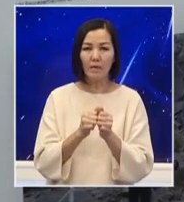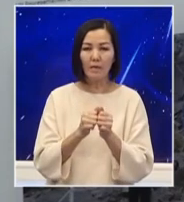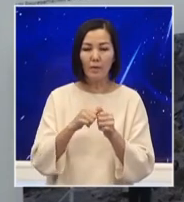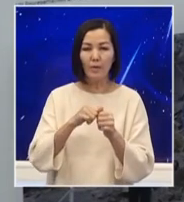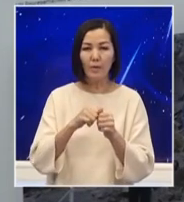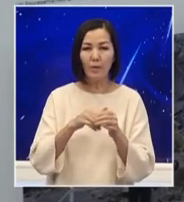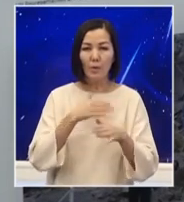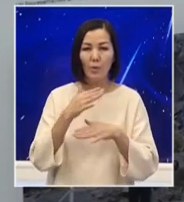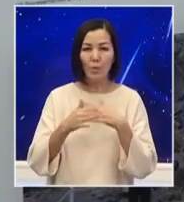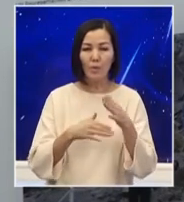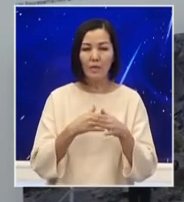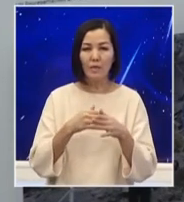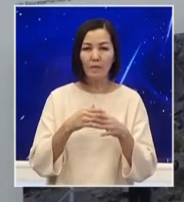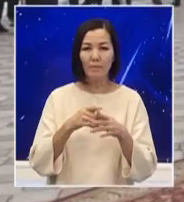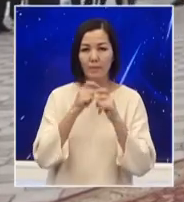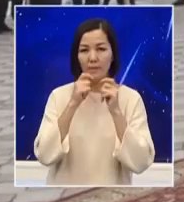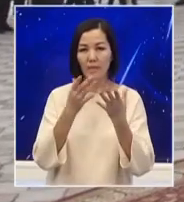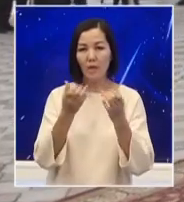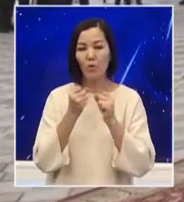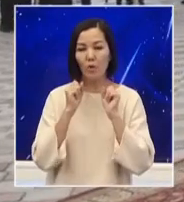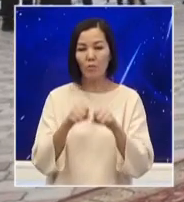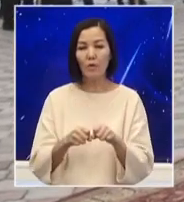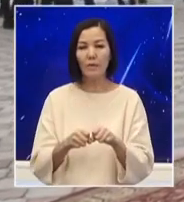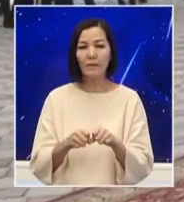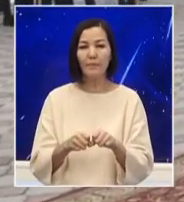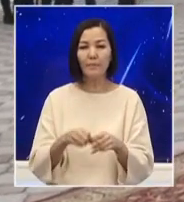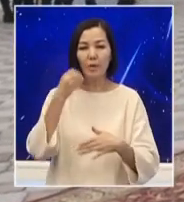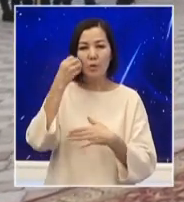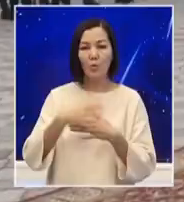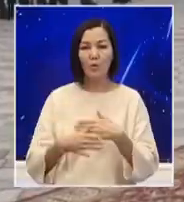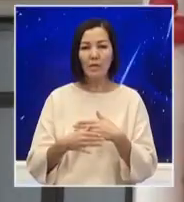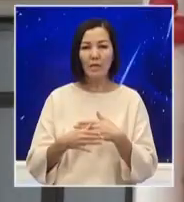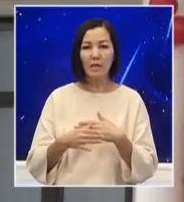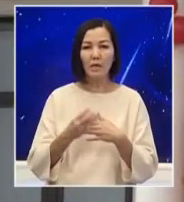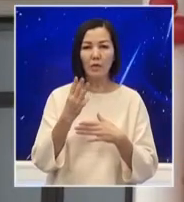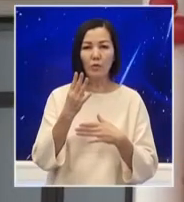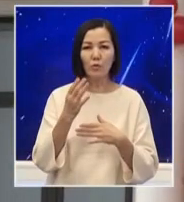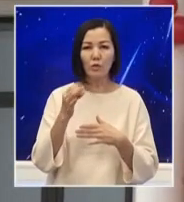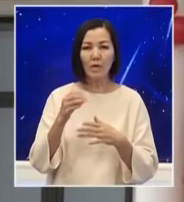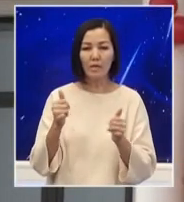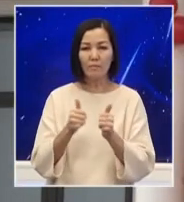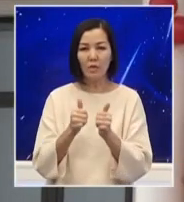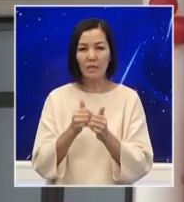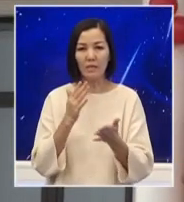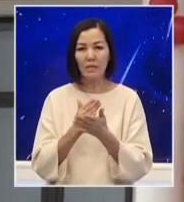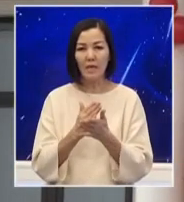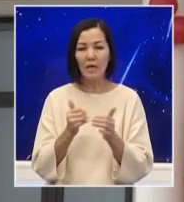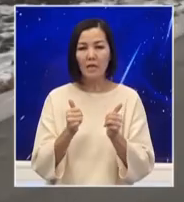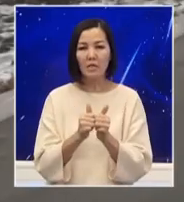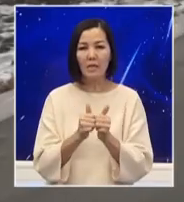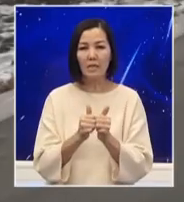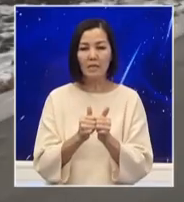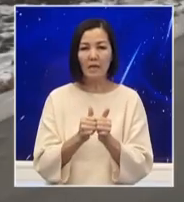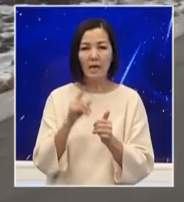өңделген кәдесиларды ала алады. Сапар орталығы петроглифтер шатқалынан 4 шақырым қашықтыққа орналасқан. Жанына қаз қатар